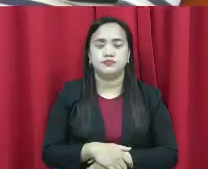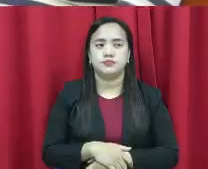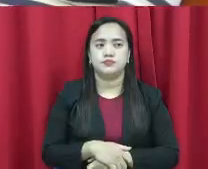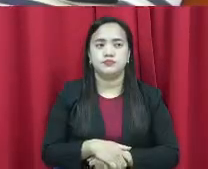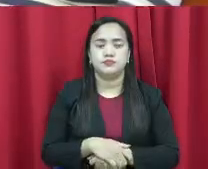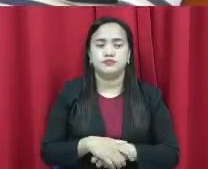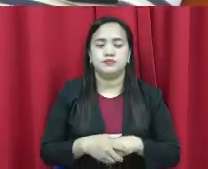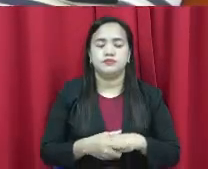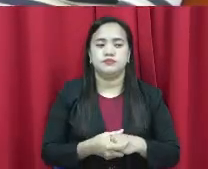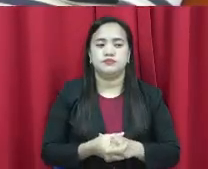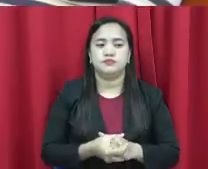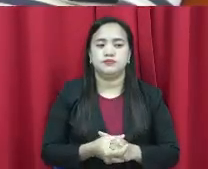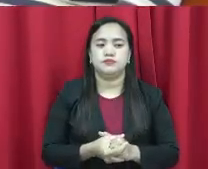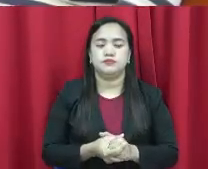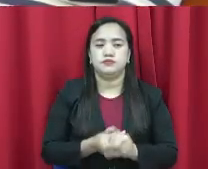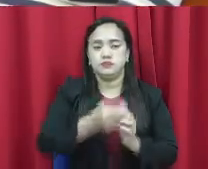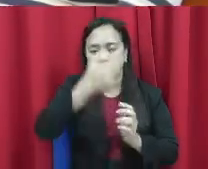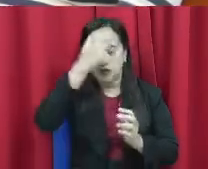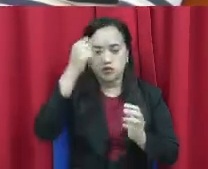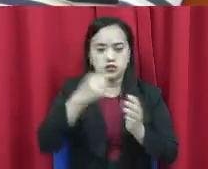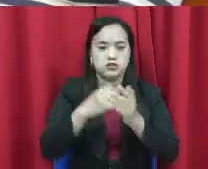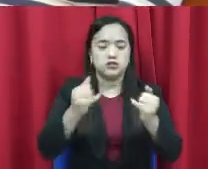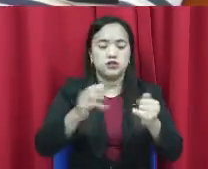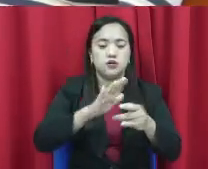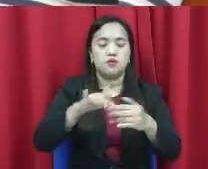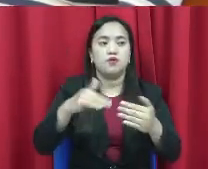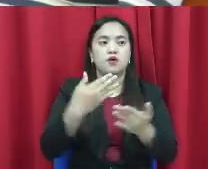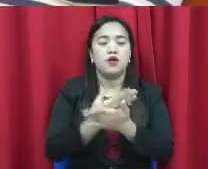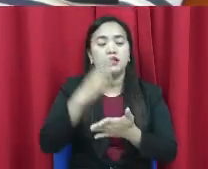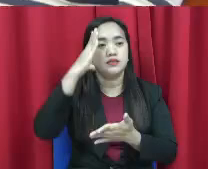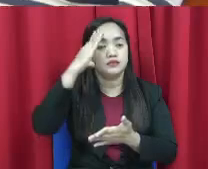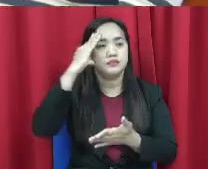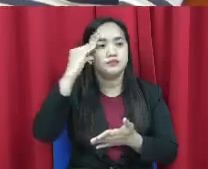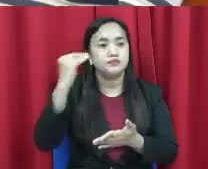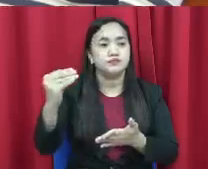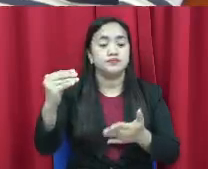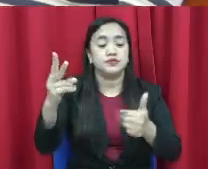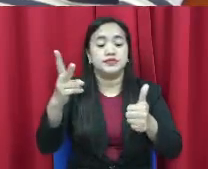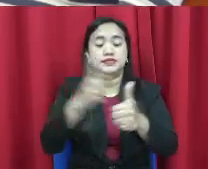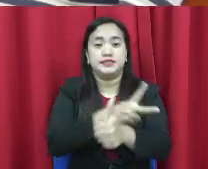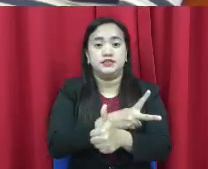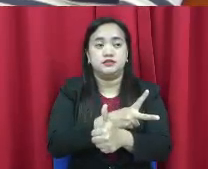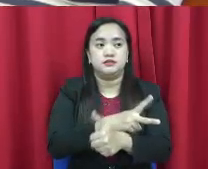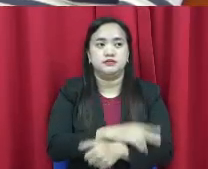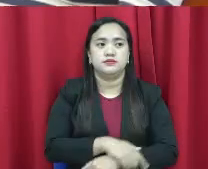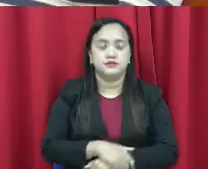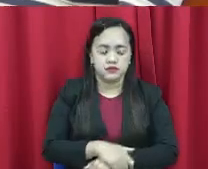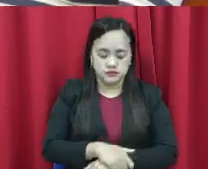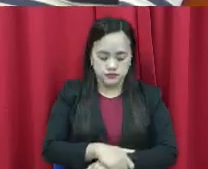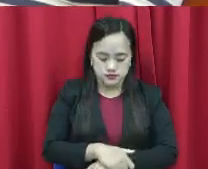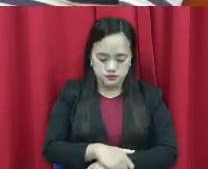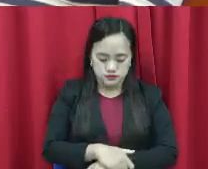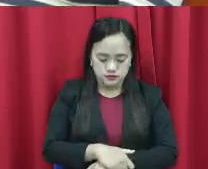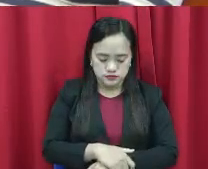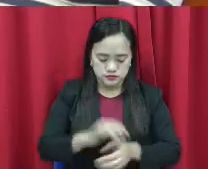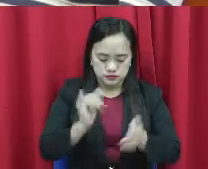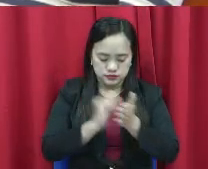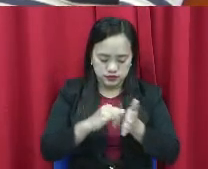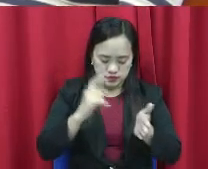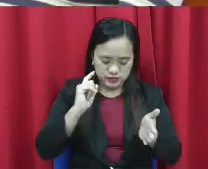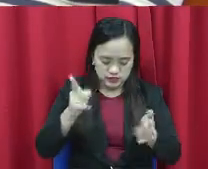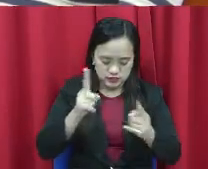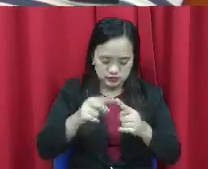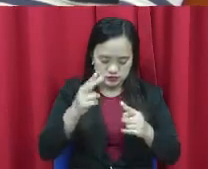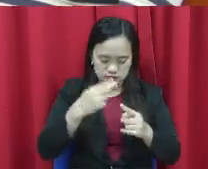mga Ms kasi experience po nila yan At pangalawa po dito n Nais ko lang pong ah ipaabot po sa